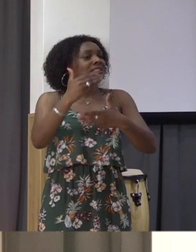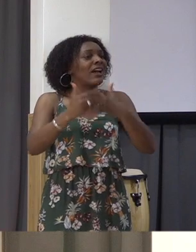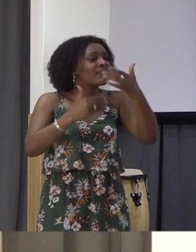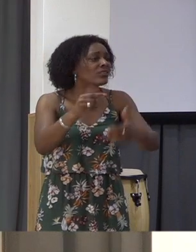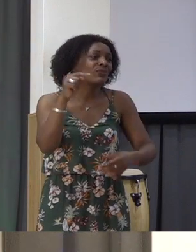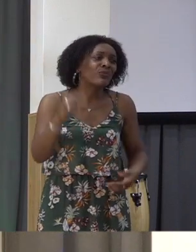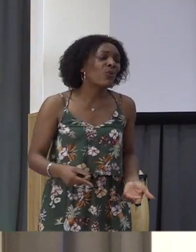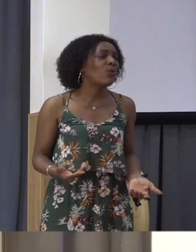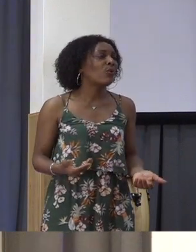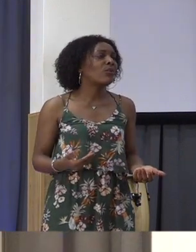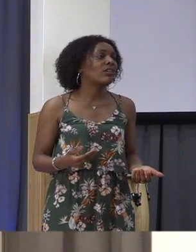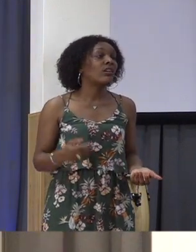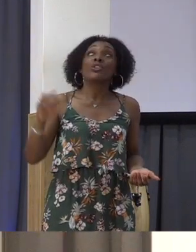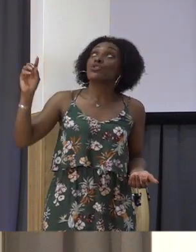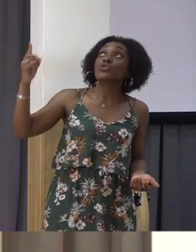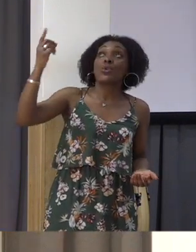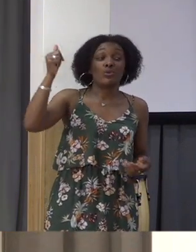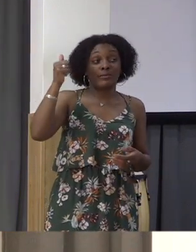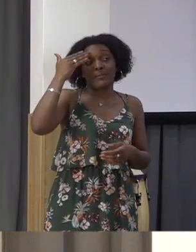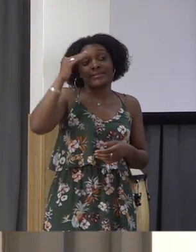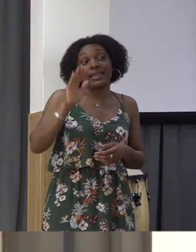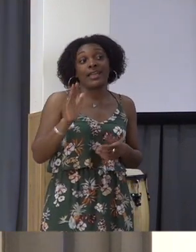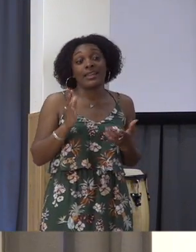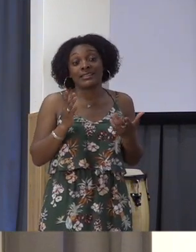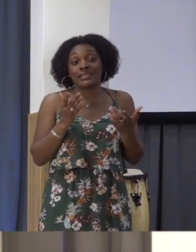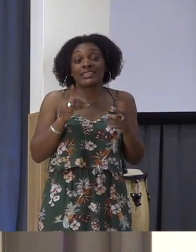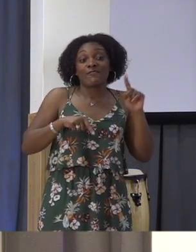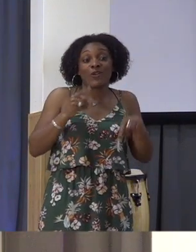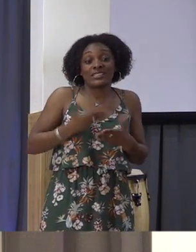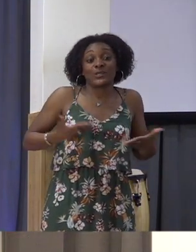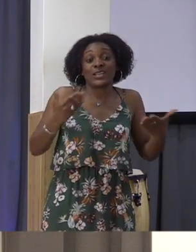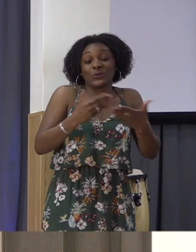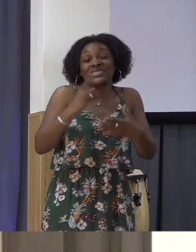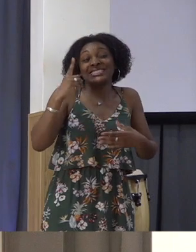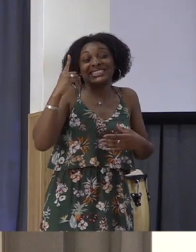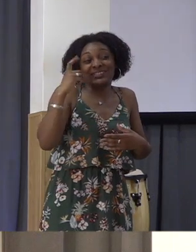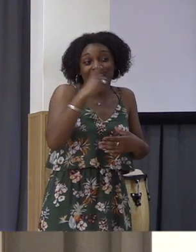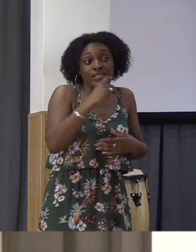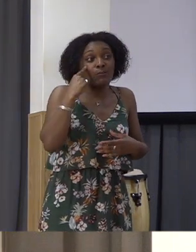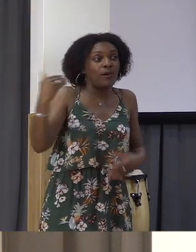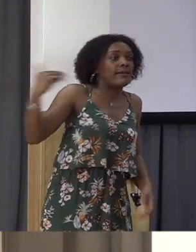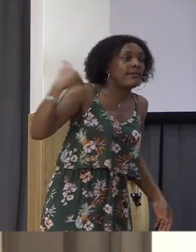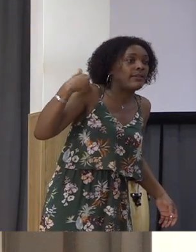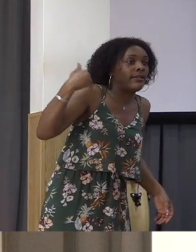comme je disais, parfois Dieu utilise des moments où c'est un peu plus compliqué pour nous interpeller.